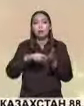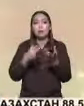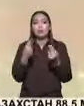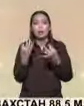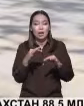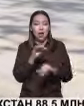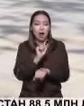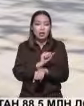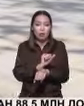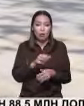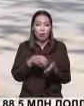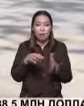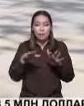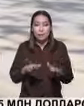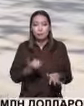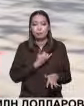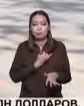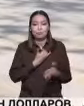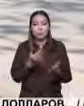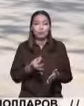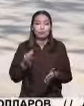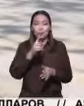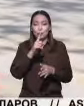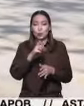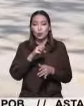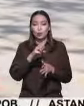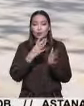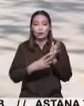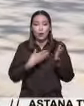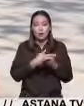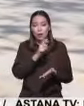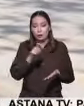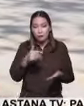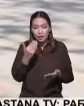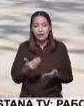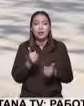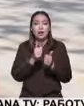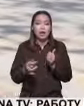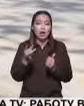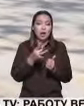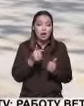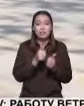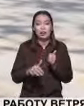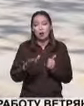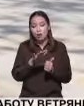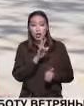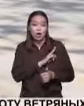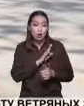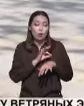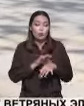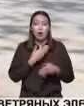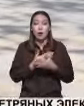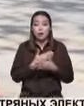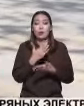остановках. У нас по области 190 активистов, то есть в каждом районе, в каждом селе будет проводиться эта работа. И